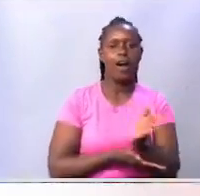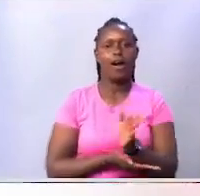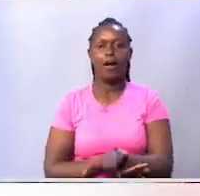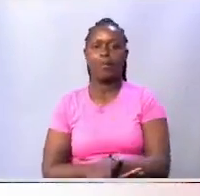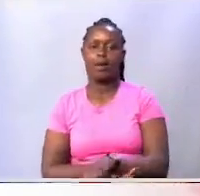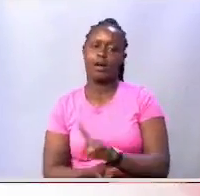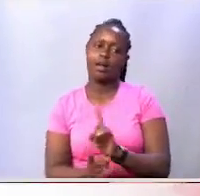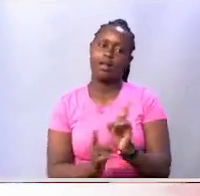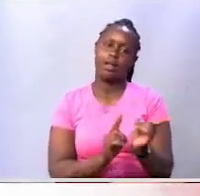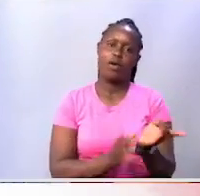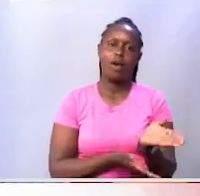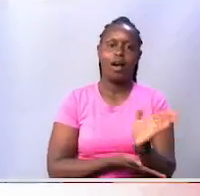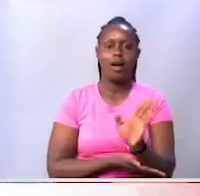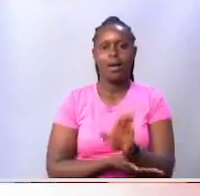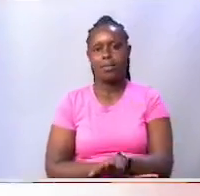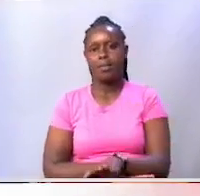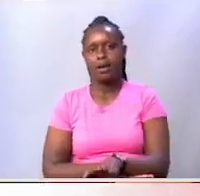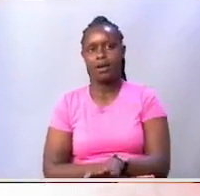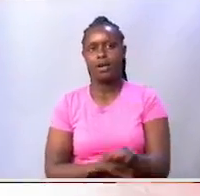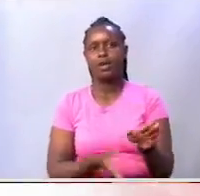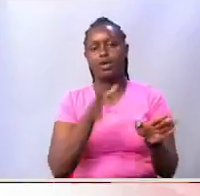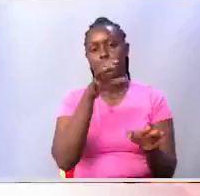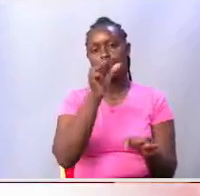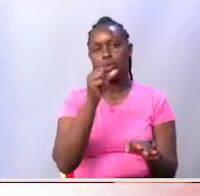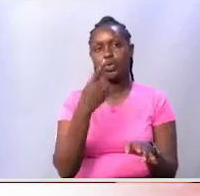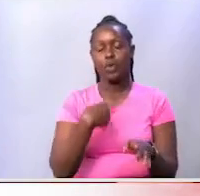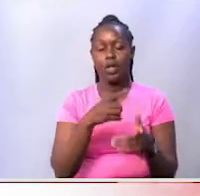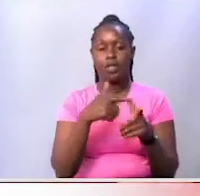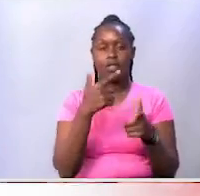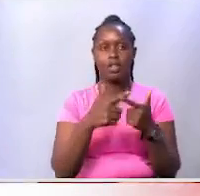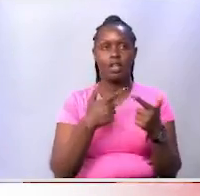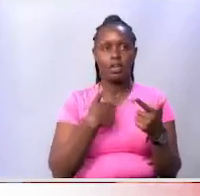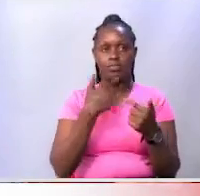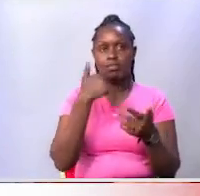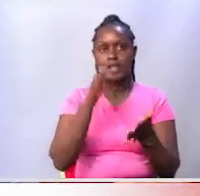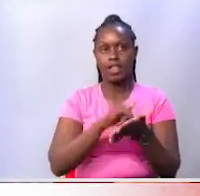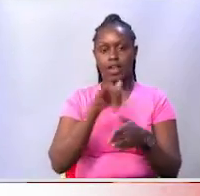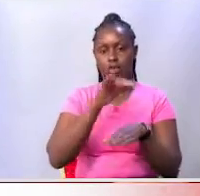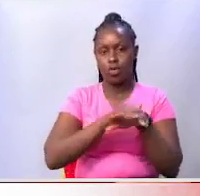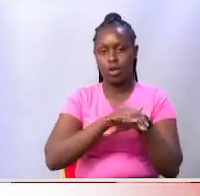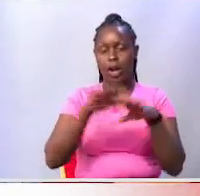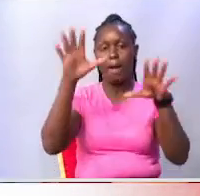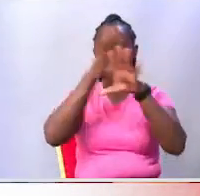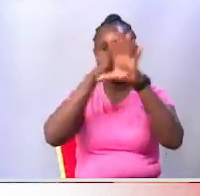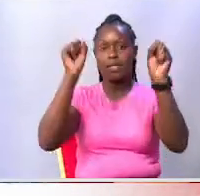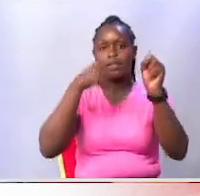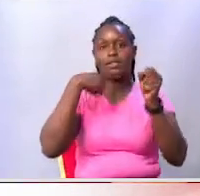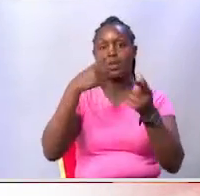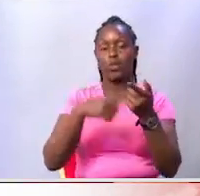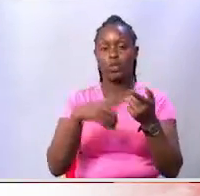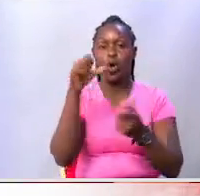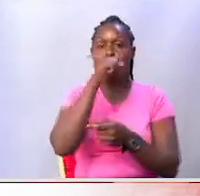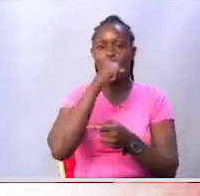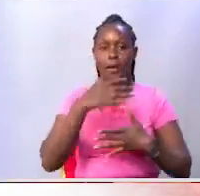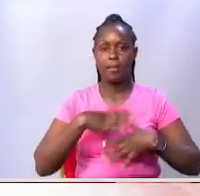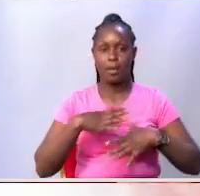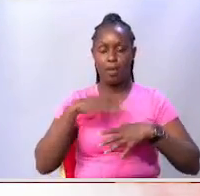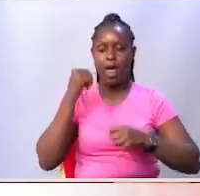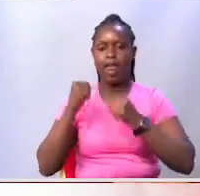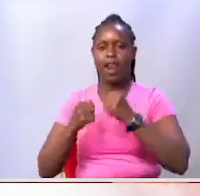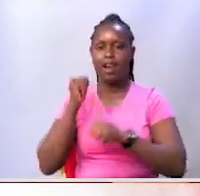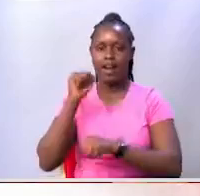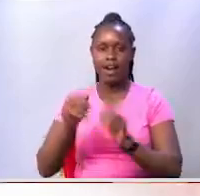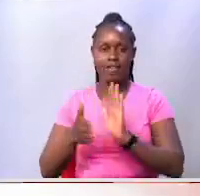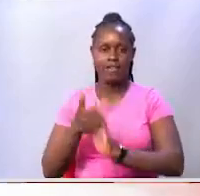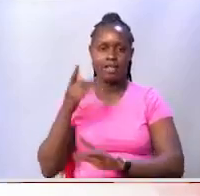historia. Sasa so we na ni vizuri niliona hata rais alisema juzi ati watu wengine wazee wanaweza kimbia